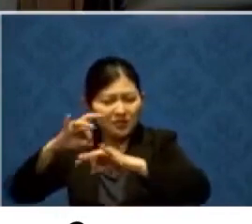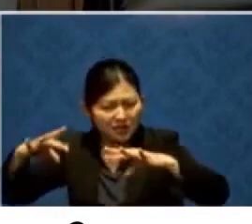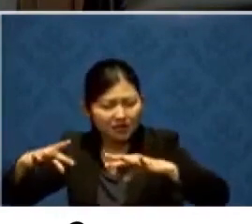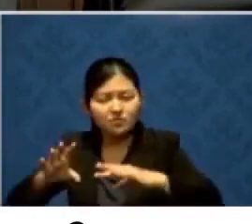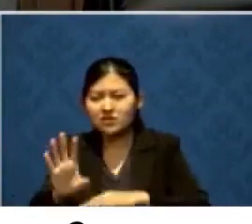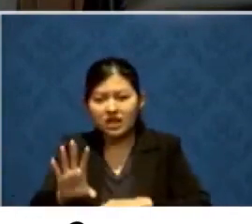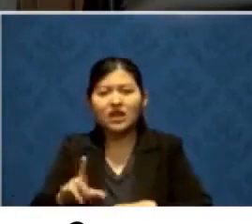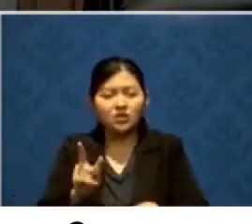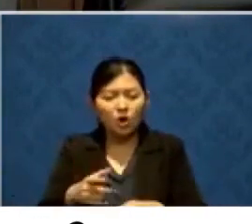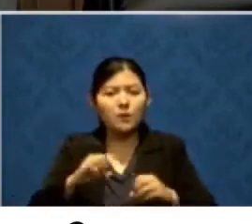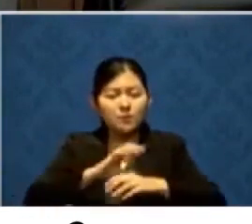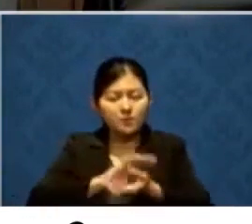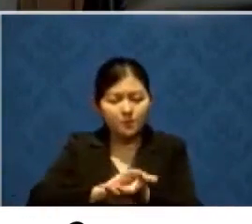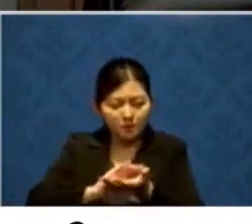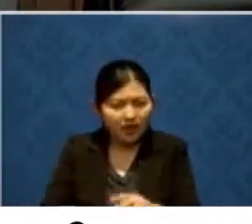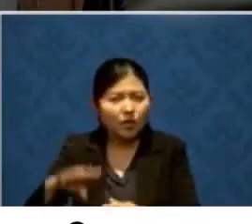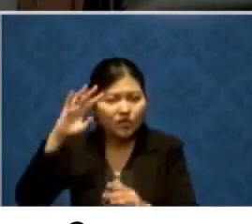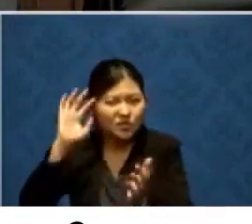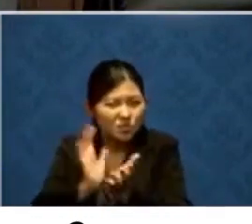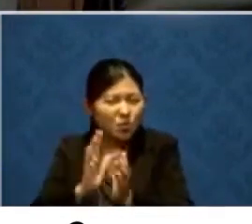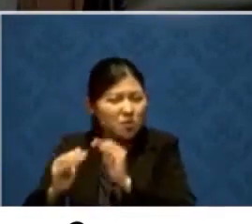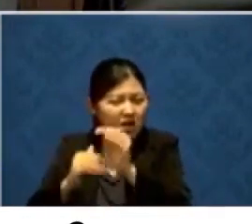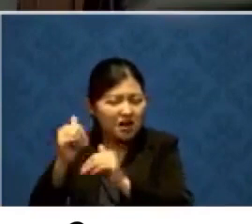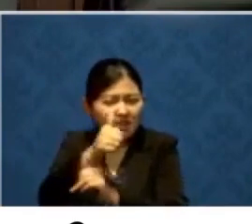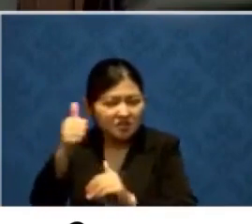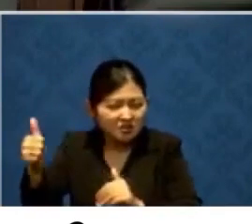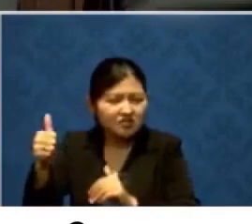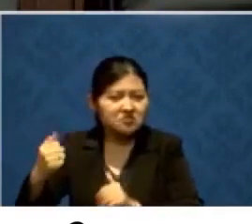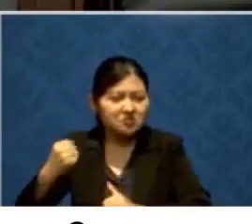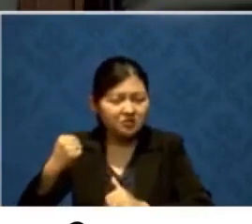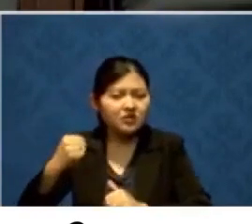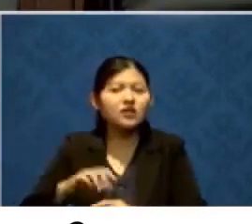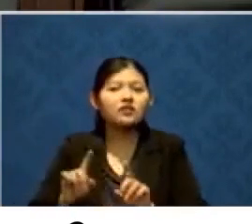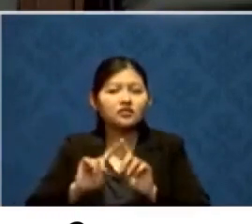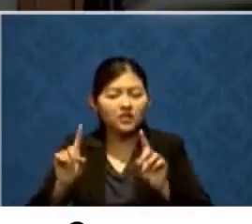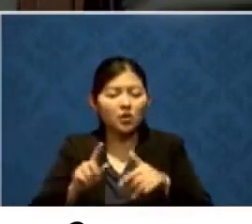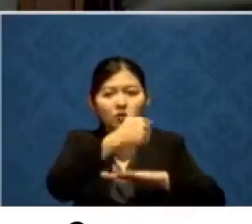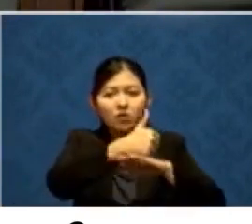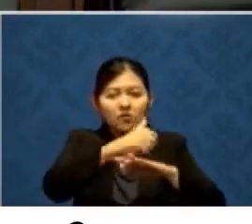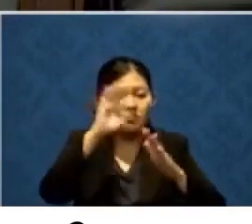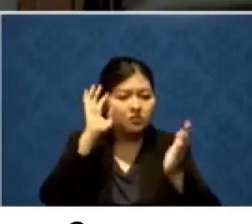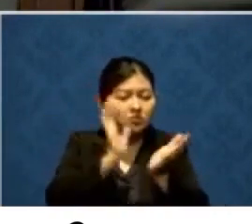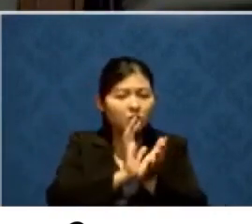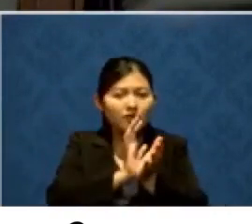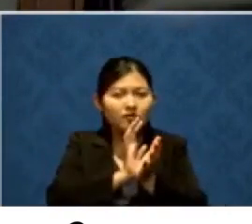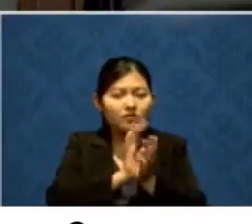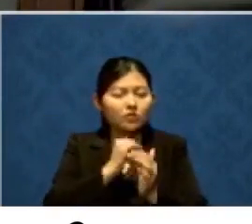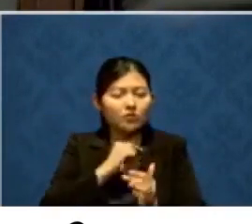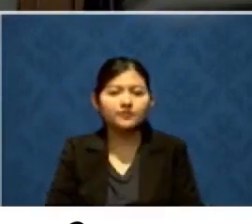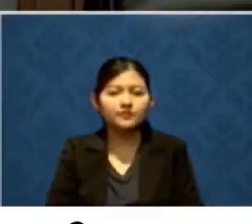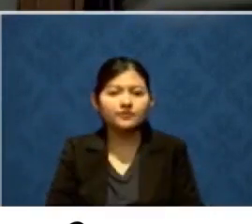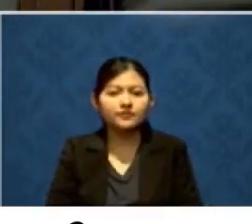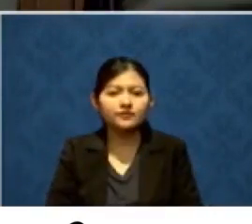ต่ปฏิรูปให้วงการตำรวจดีขึ้นแต่พอเห็นการสัมภาษณ์ของนายตำรวจชั้นผู้ใหญ่ดังกล่าวผมรับไม่